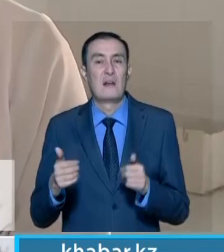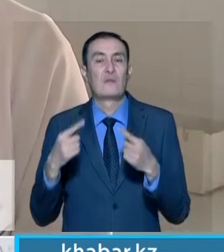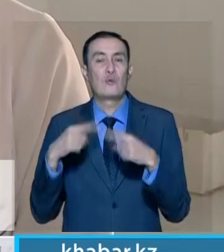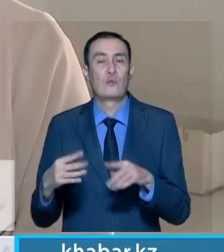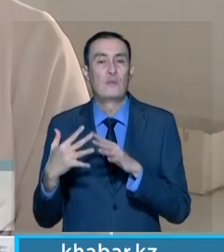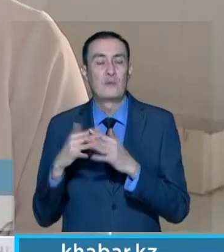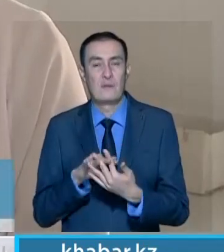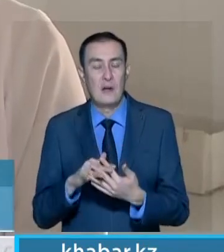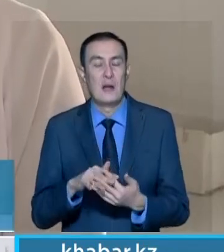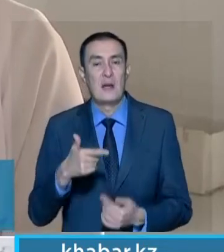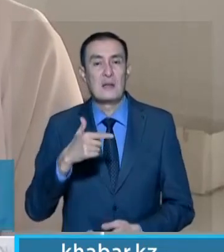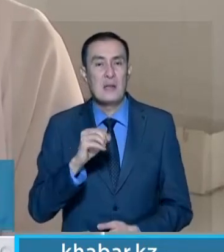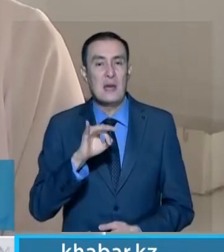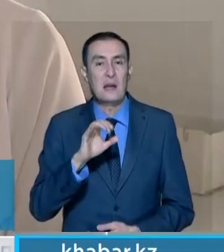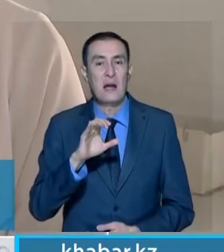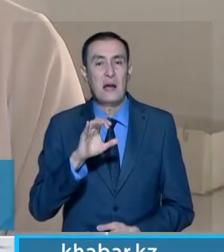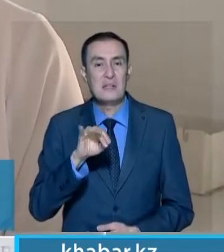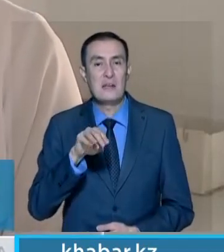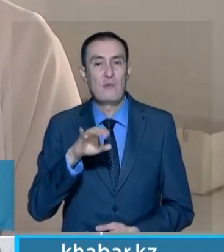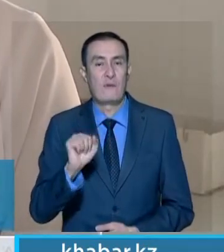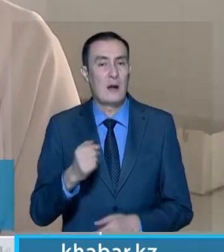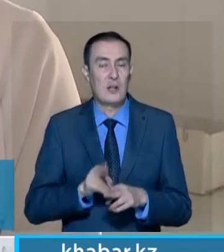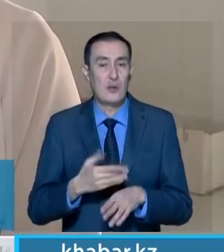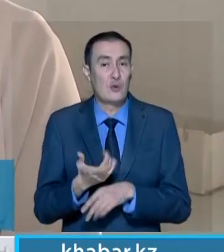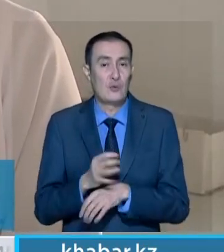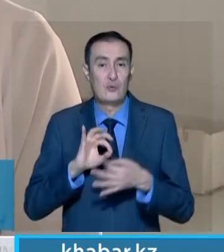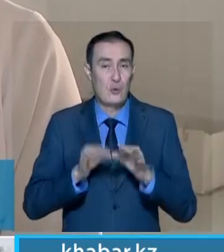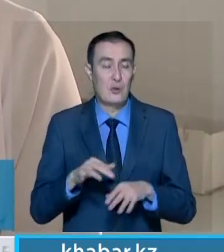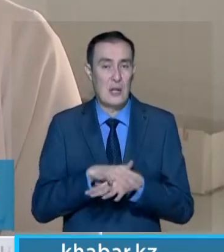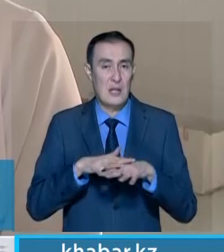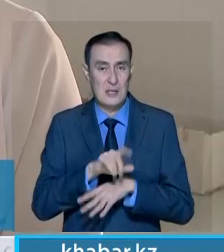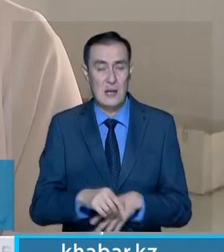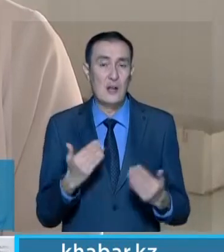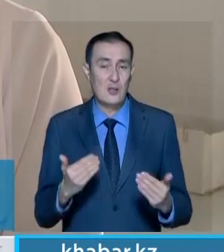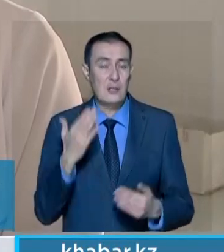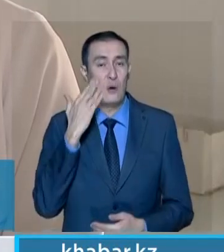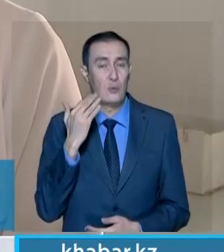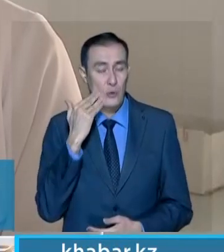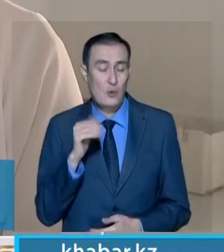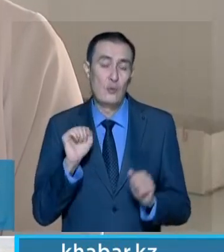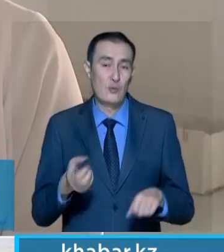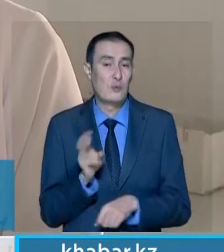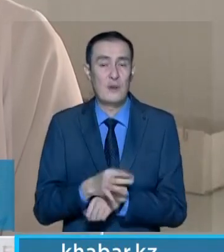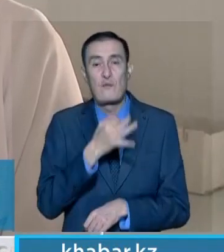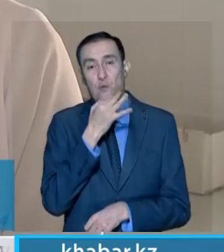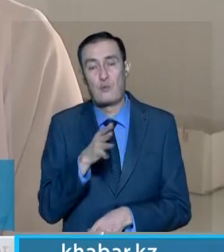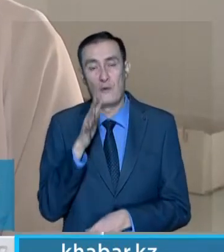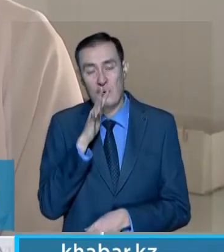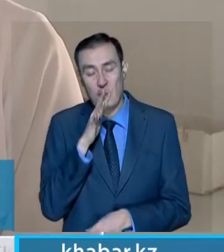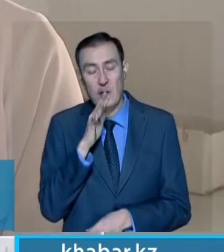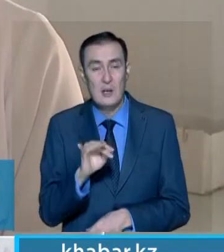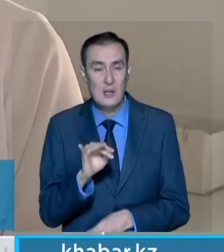находится в 1 километре от нас. Это было очень сложно для населения. Сейчас им очень легко, могут прийти в любое время,